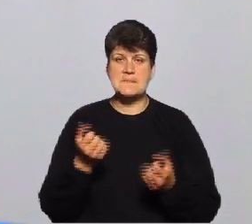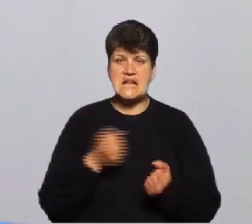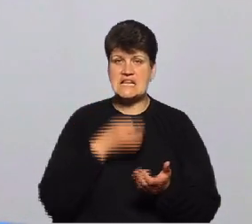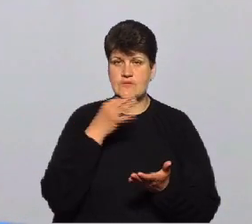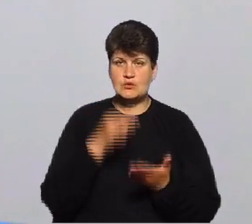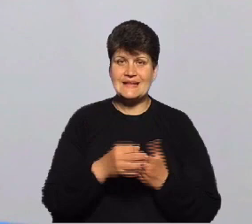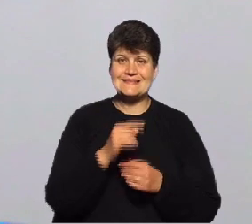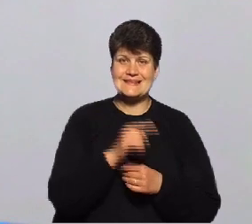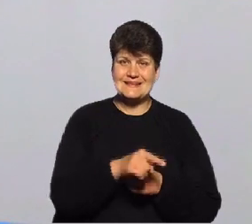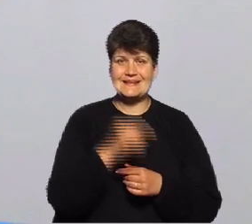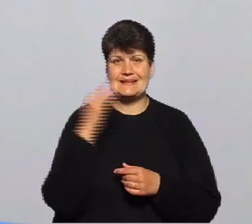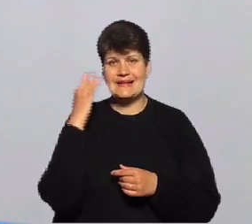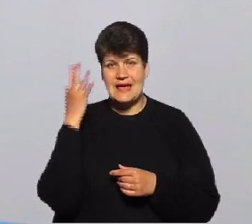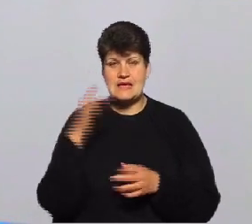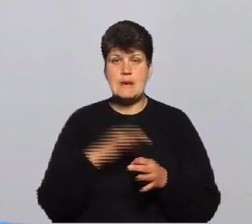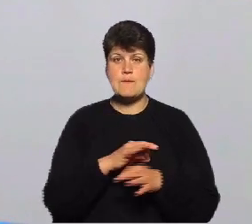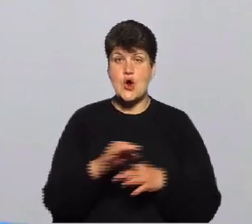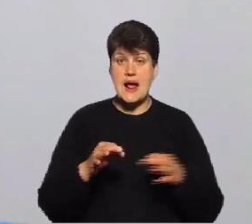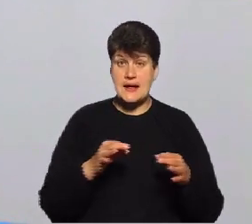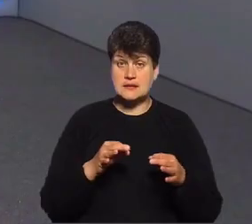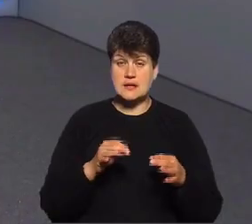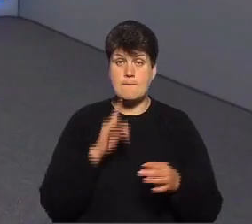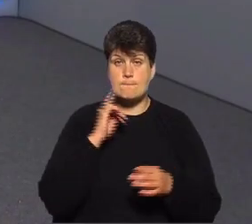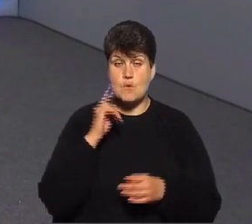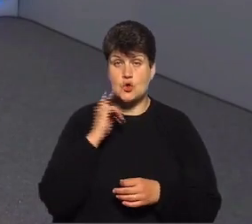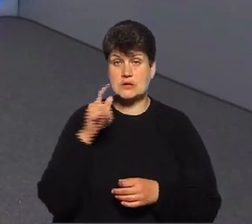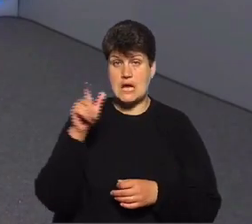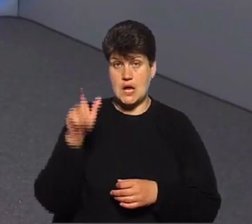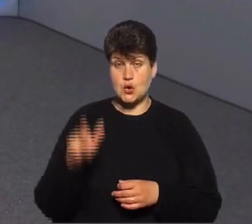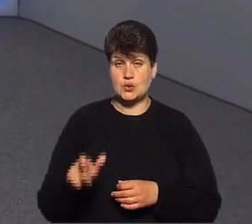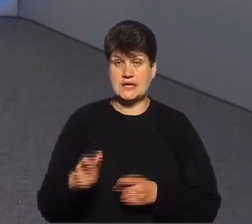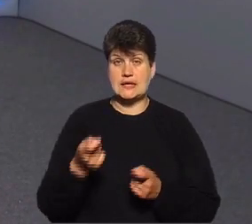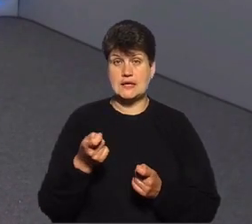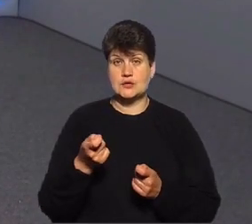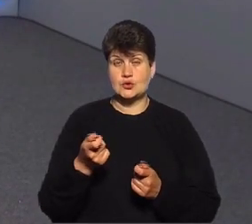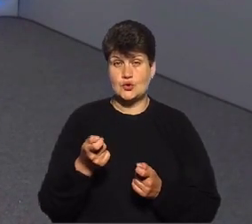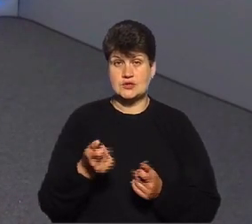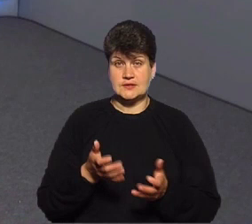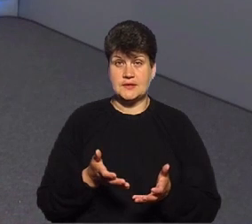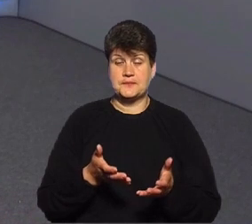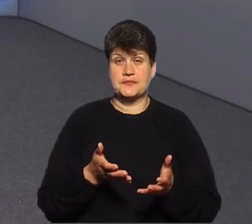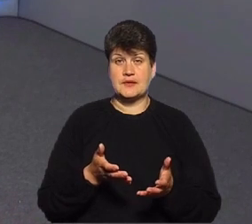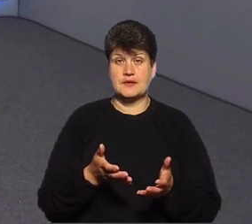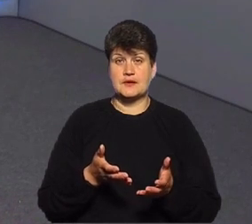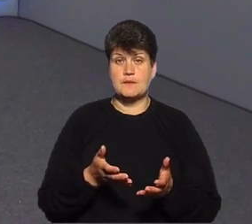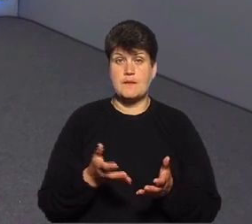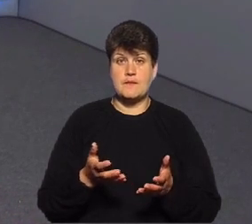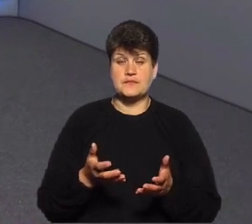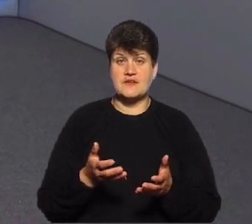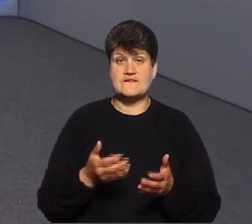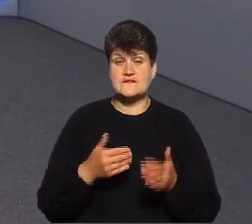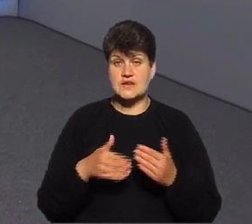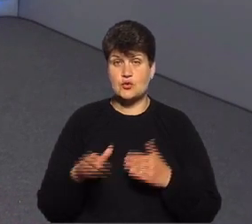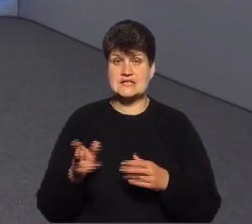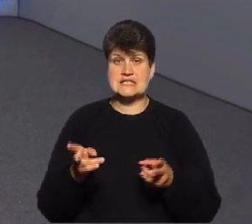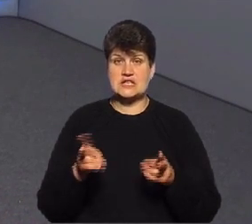ті чи інші проекти, молода людина, трошки менторити її, молода людина, виходячи, залишаючи невеличку громаду, а в